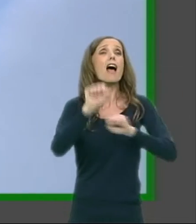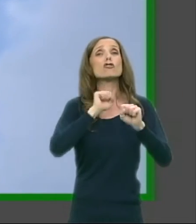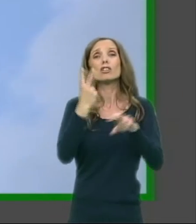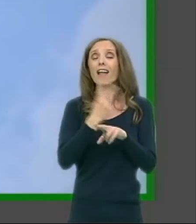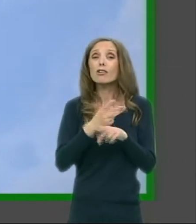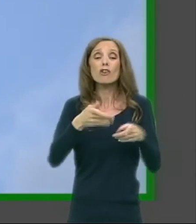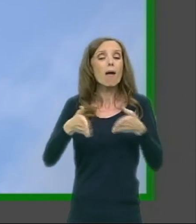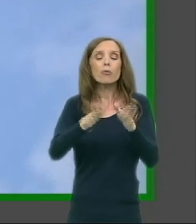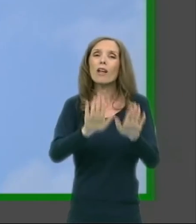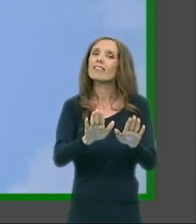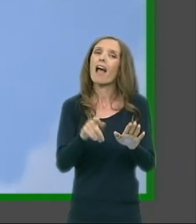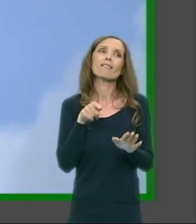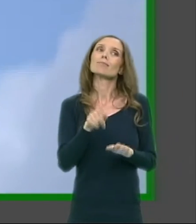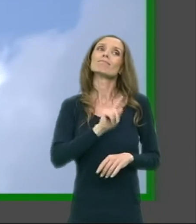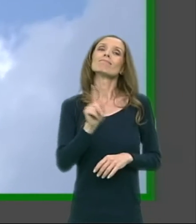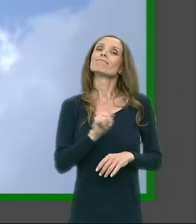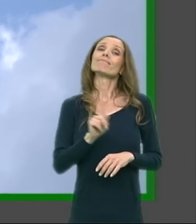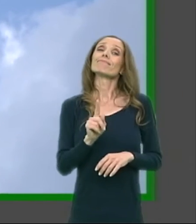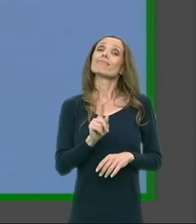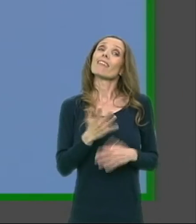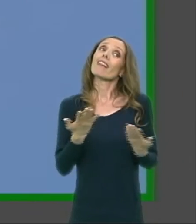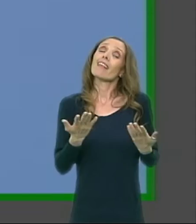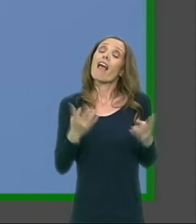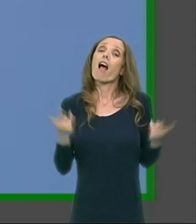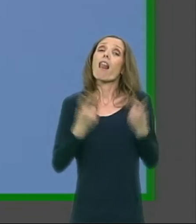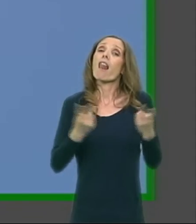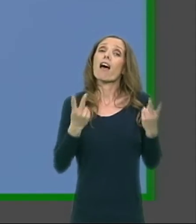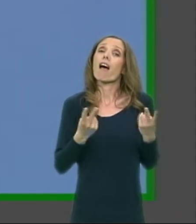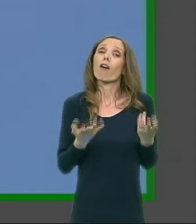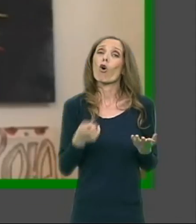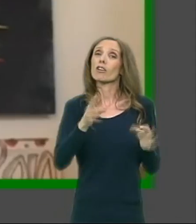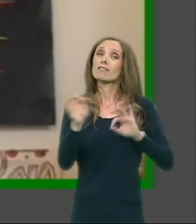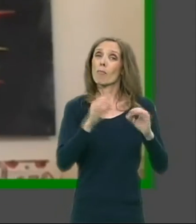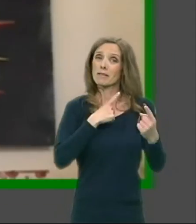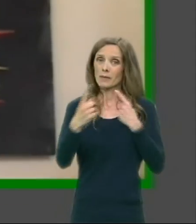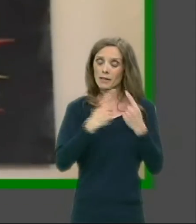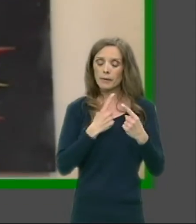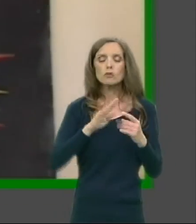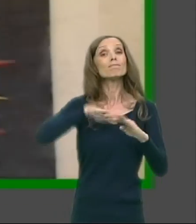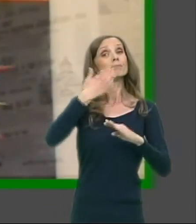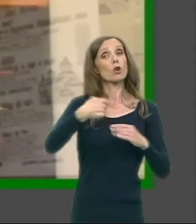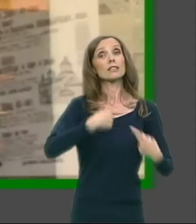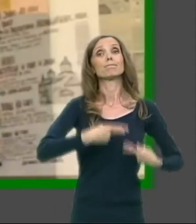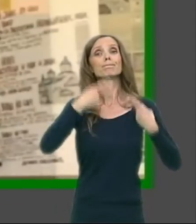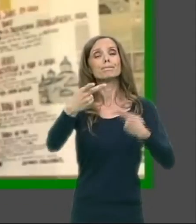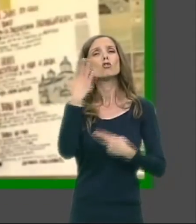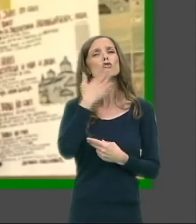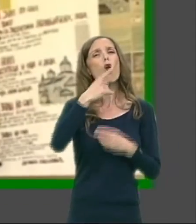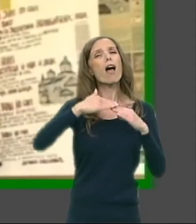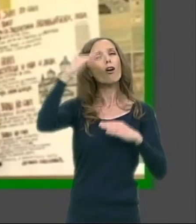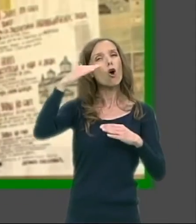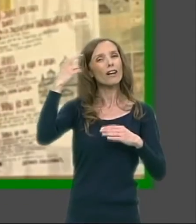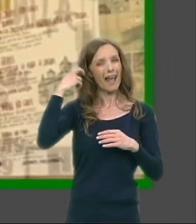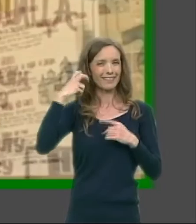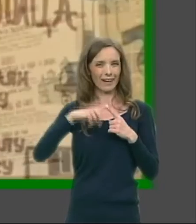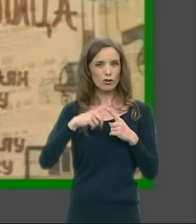nije tako jednostavno. Posle toga smo bili u školi u Gornjoj Trešnici i tu sam upoznala jednog dečaka